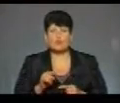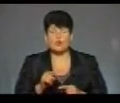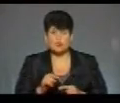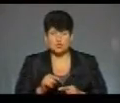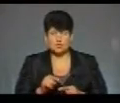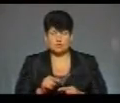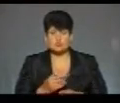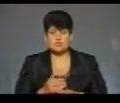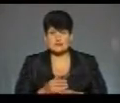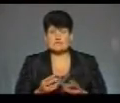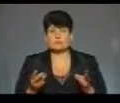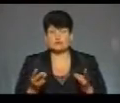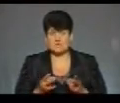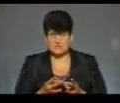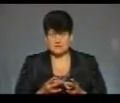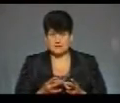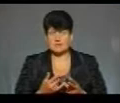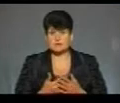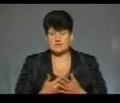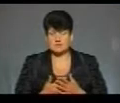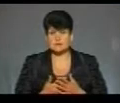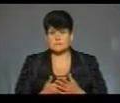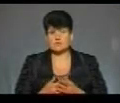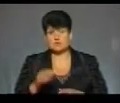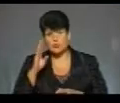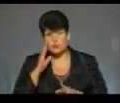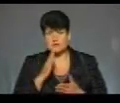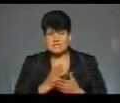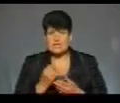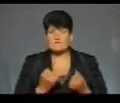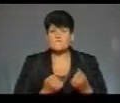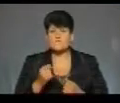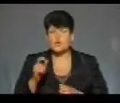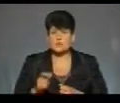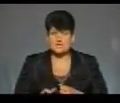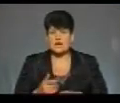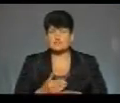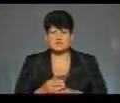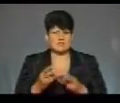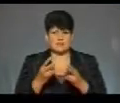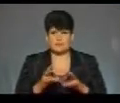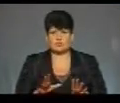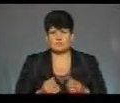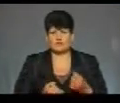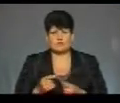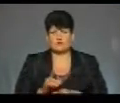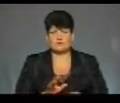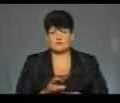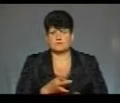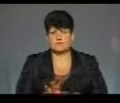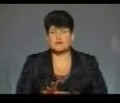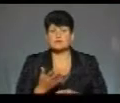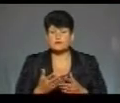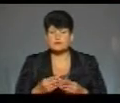якщо частині потрібні, то якщо, наприклад, хлопець є водій, а частині не потрібно водія, то ми його не направимо. Хіба що, якщо він